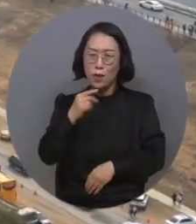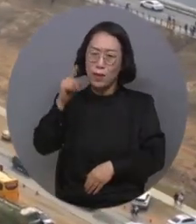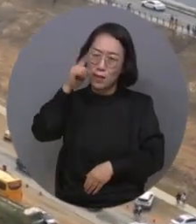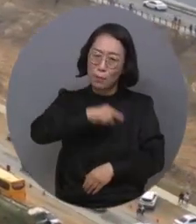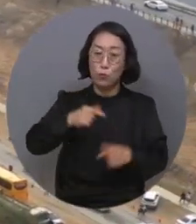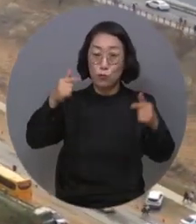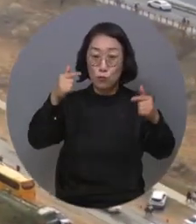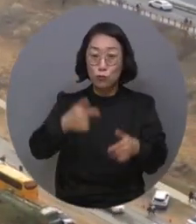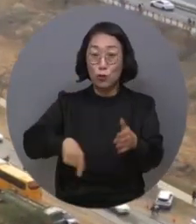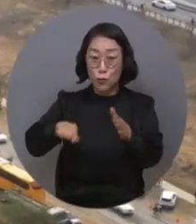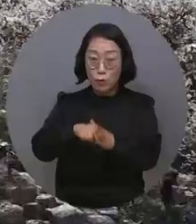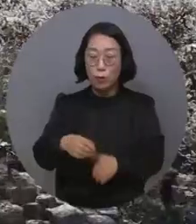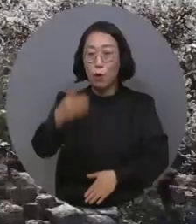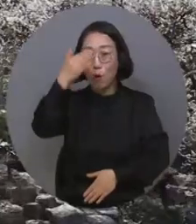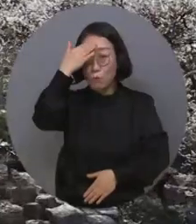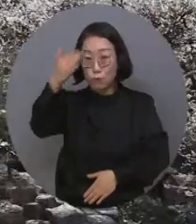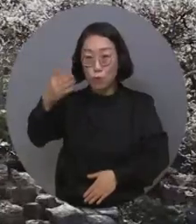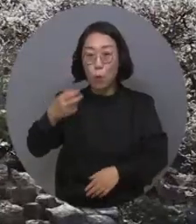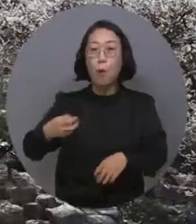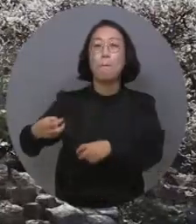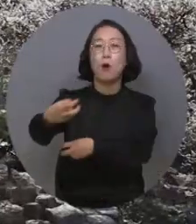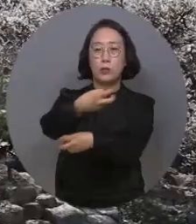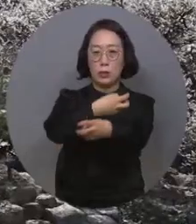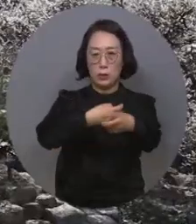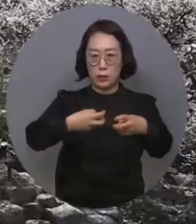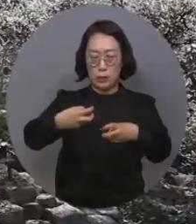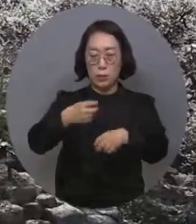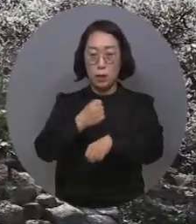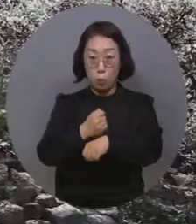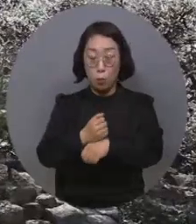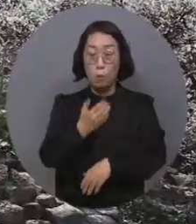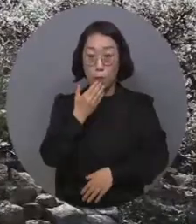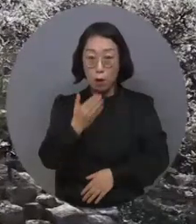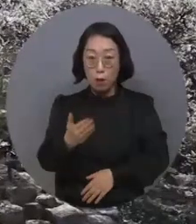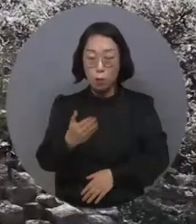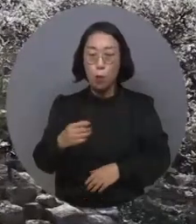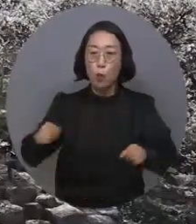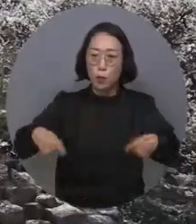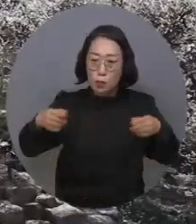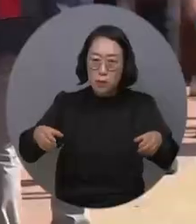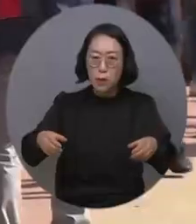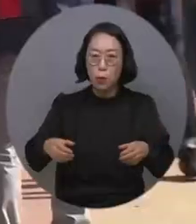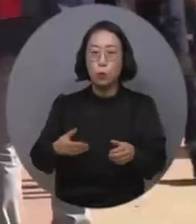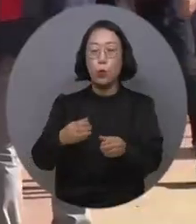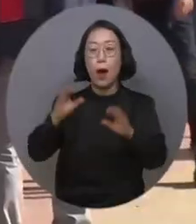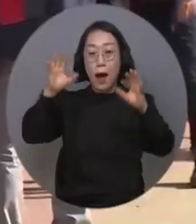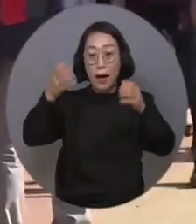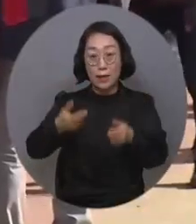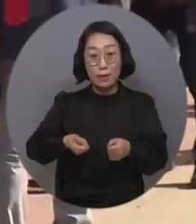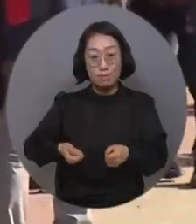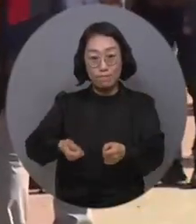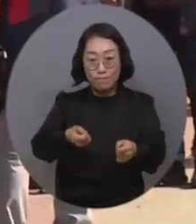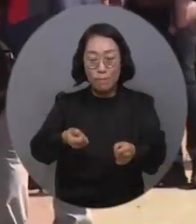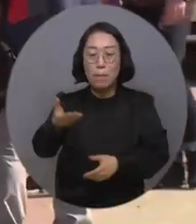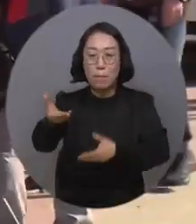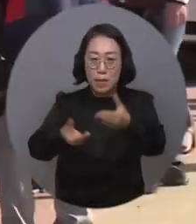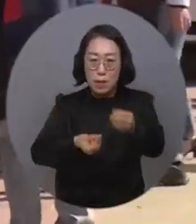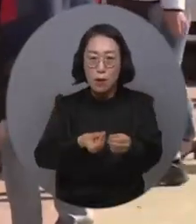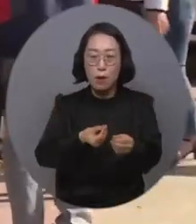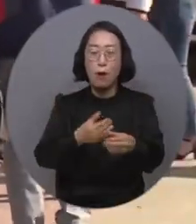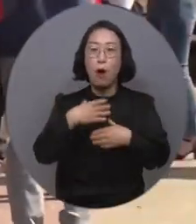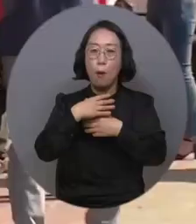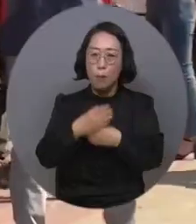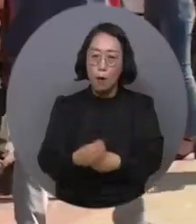무려 셔틀버스 운행 관광약자를 위한 휠체어와 유모차 대여 등으로 방문객들이 불편없이